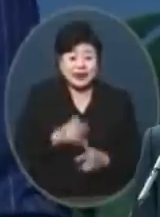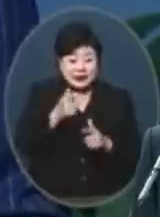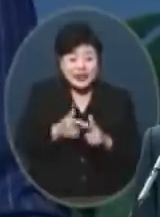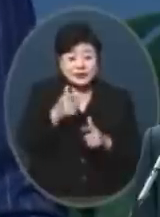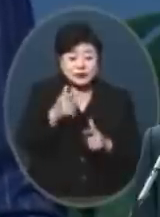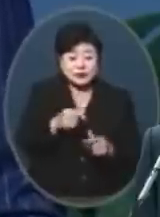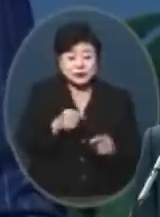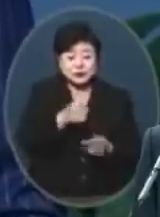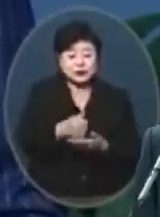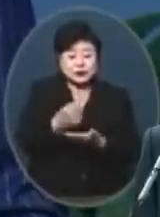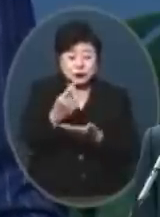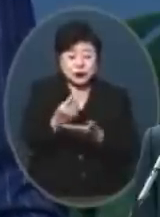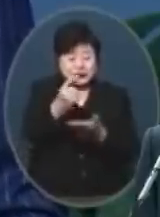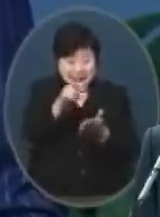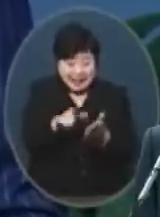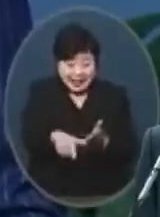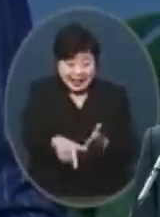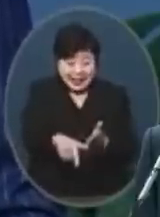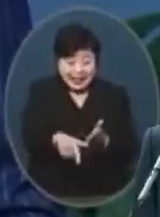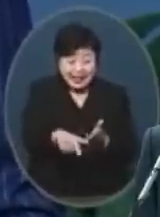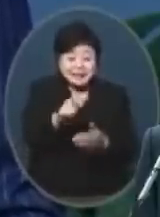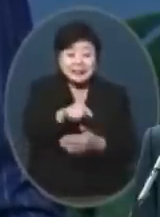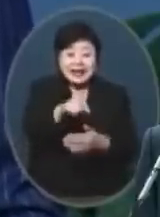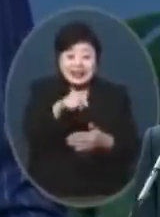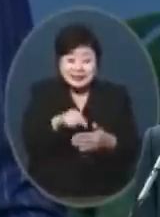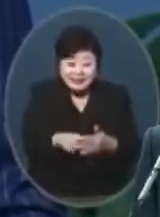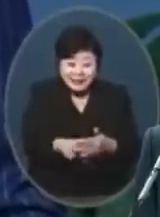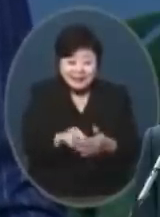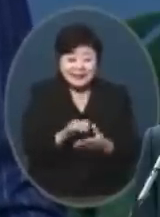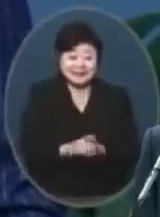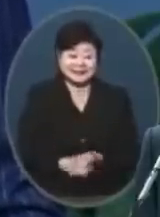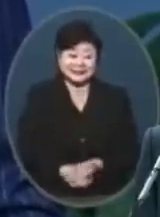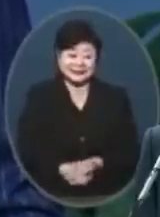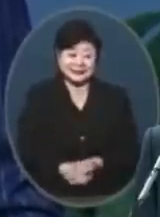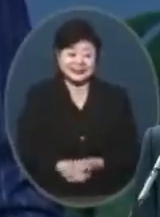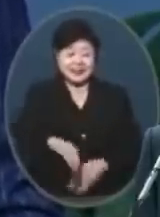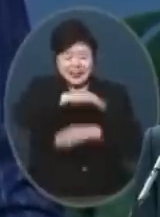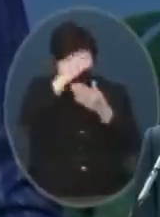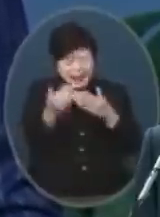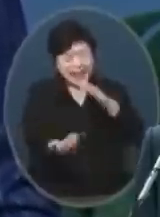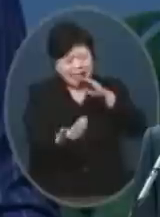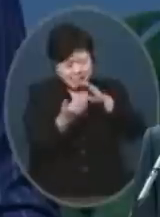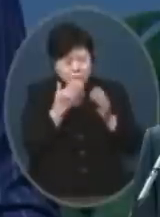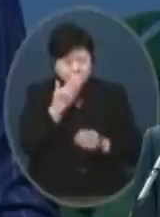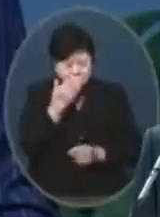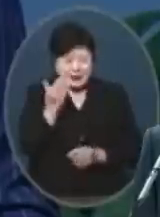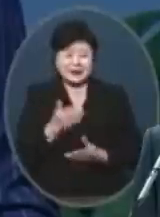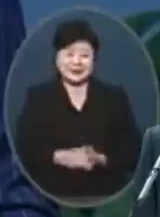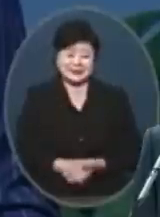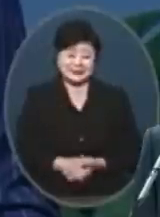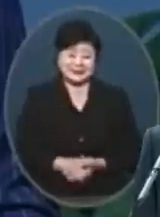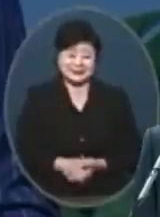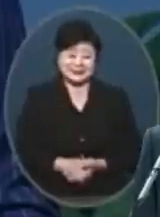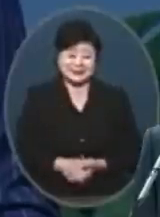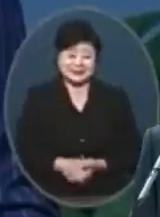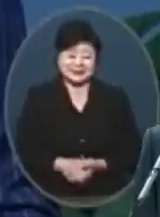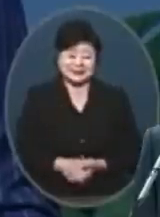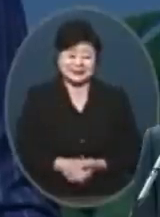예수님을 구주로 모시면 그 안에서 다 이루어진 것입니다.